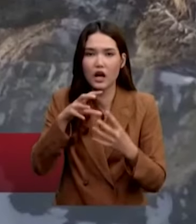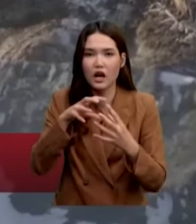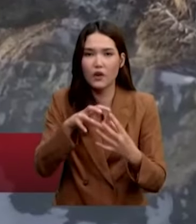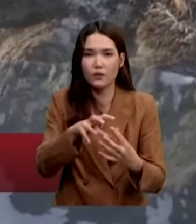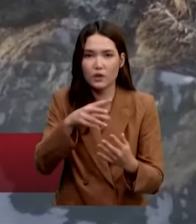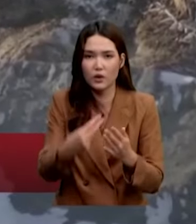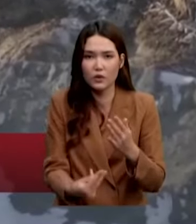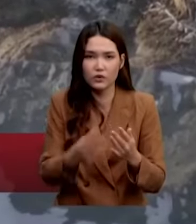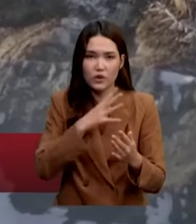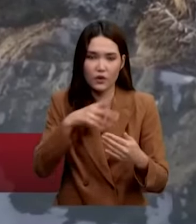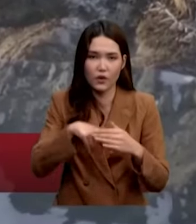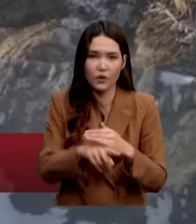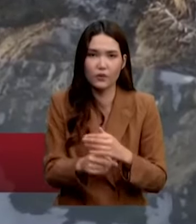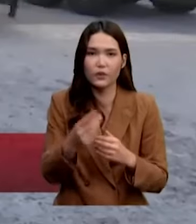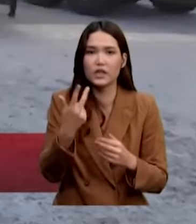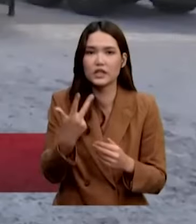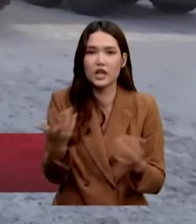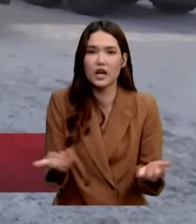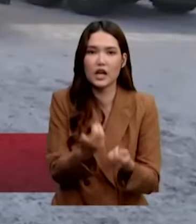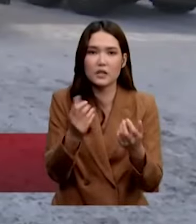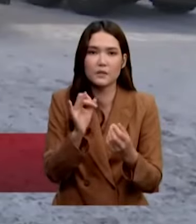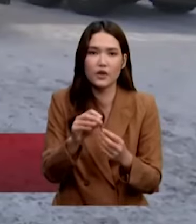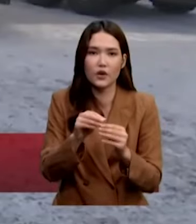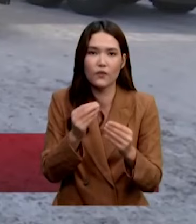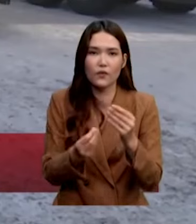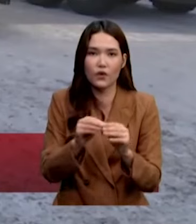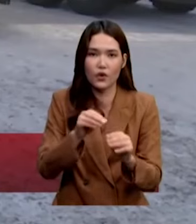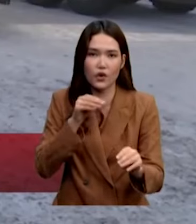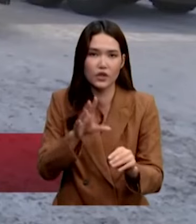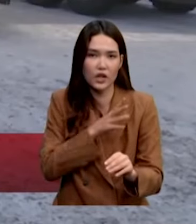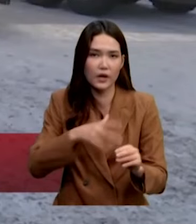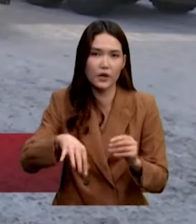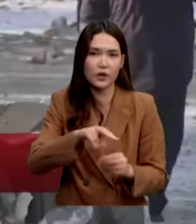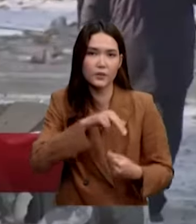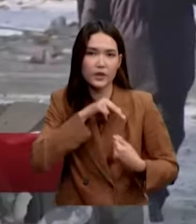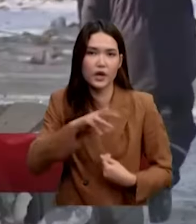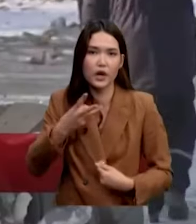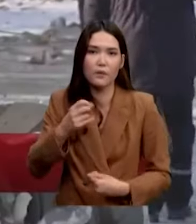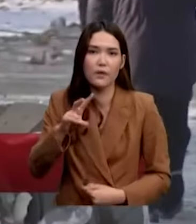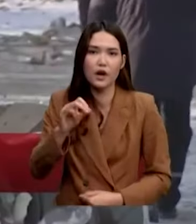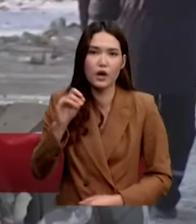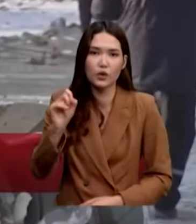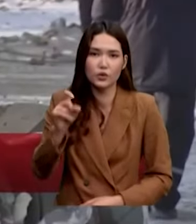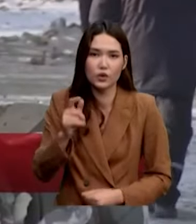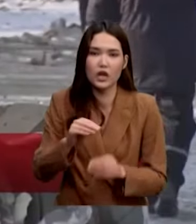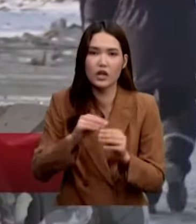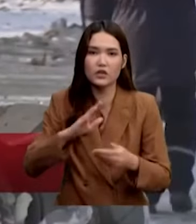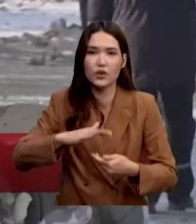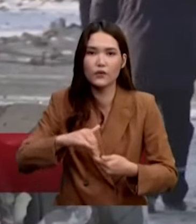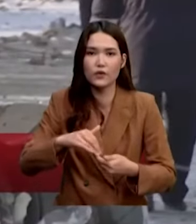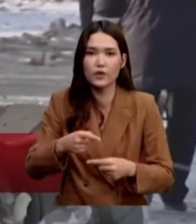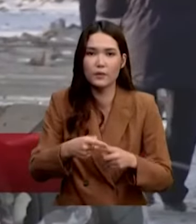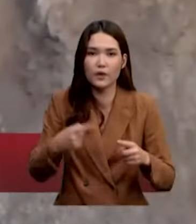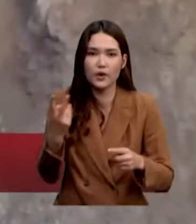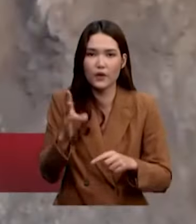провалился автобус, внутри которого находились три спасателя и водитель. Все они сотрудники «Майкаин-Золото» и ехали на вызов в